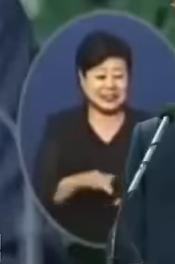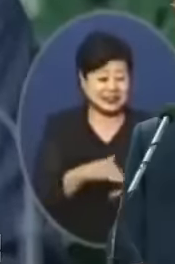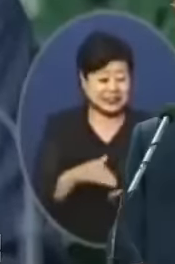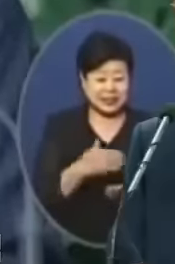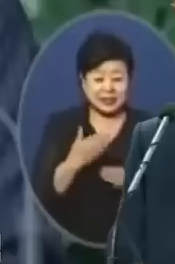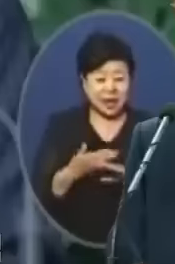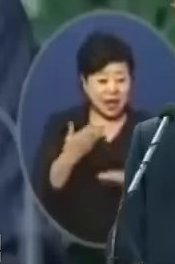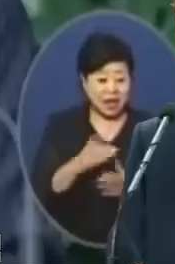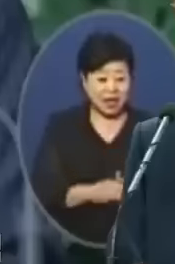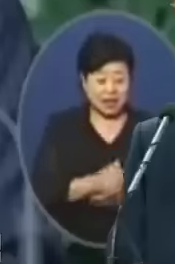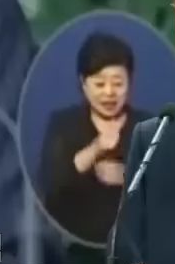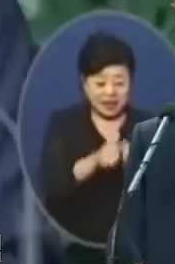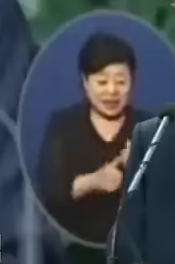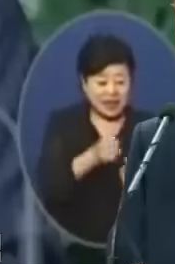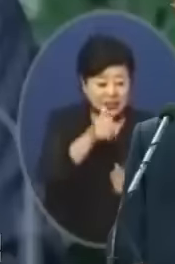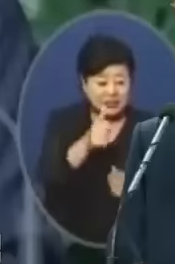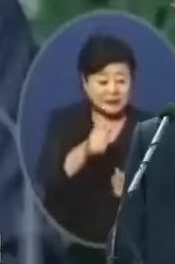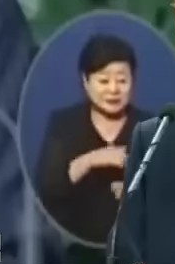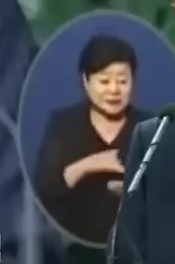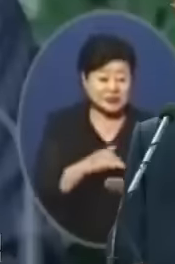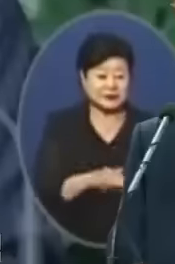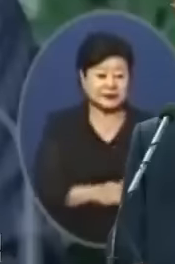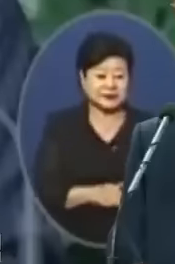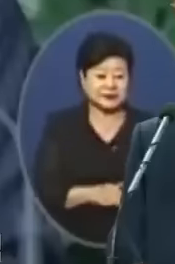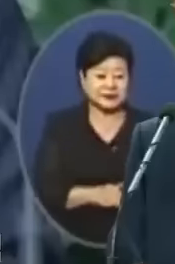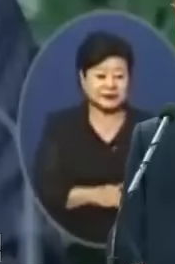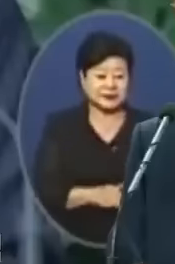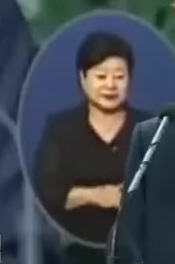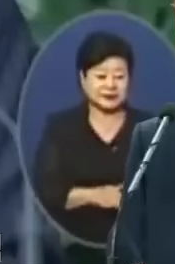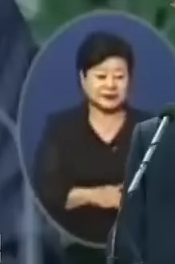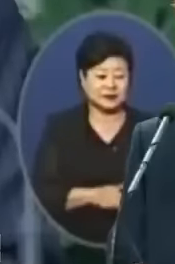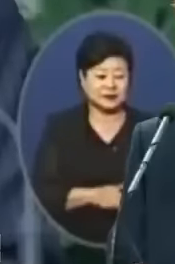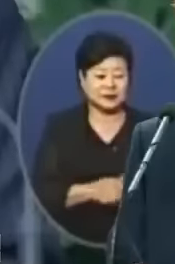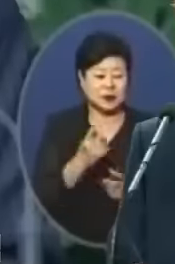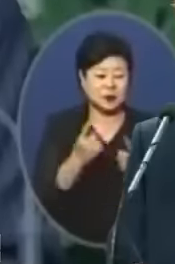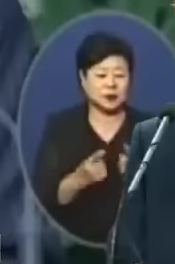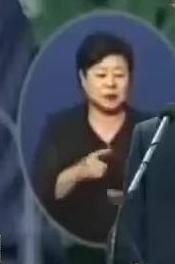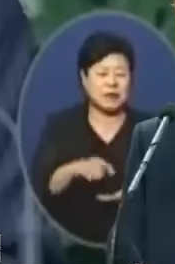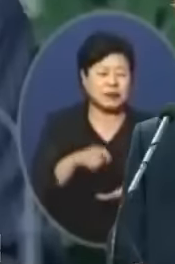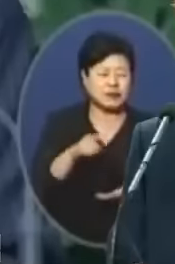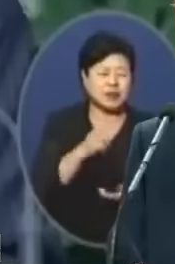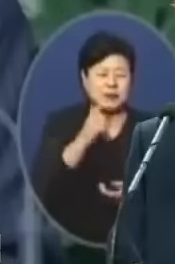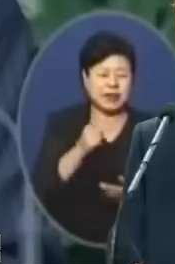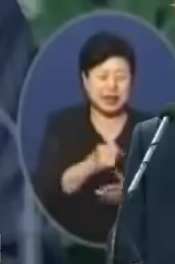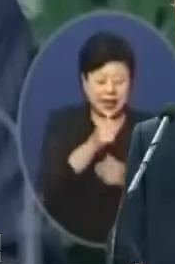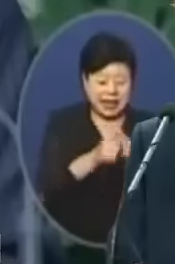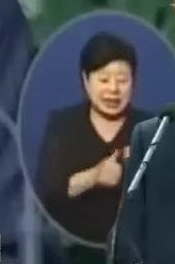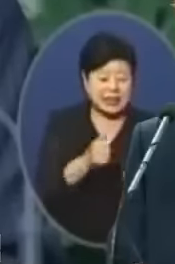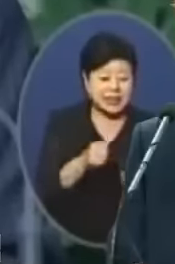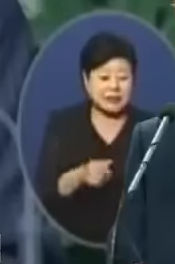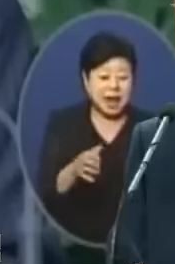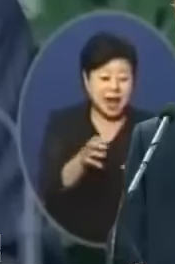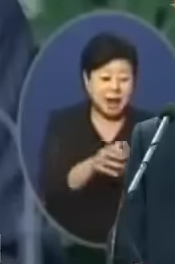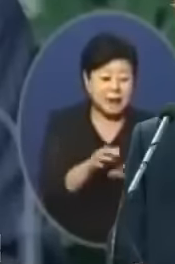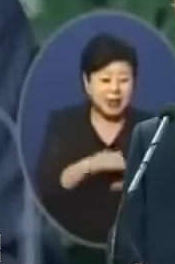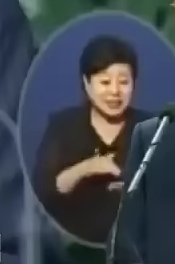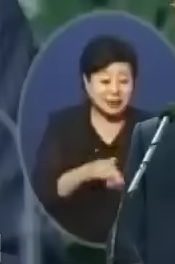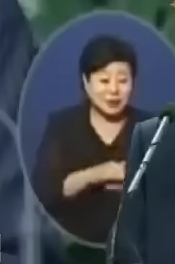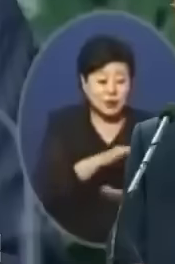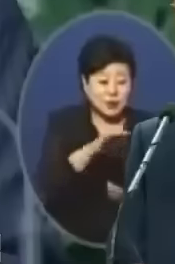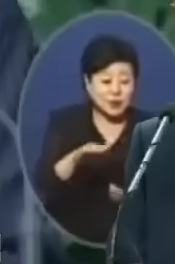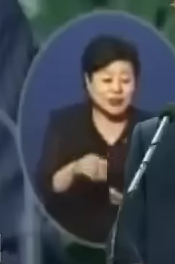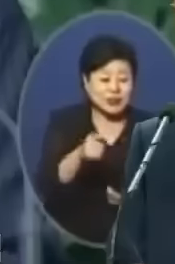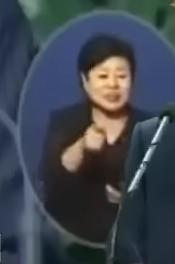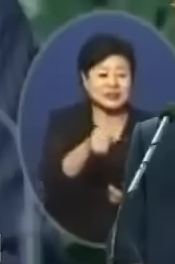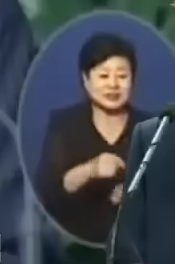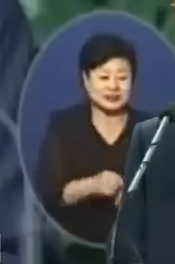계산이 달랐습니다. 하나님 없는 계산을 하는 사람은 우리는 그들에 비교해서 메뚜기라고 말하고 하나님을 넣어서 계산하는 그들은